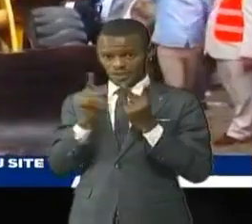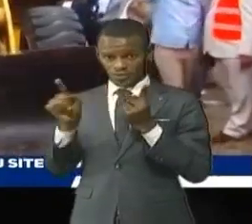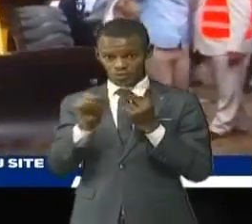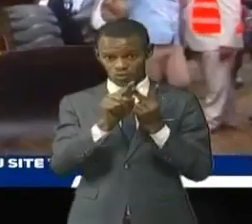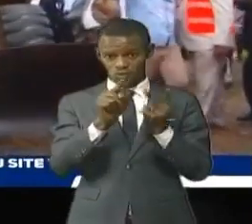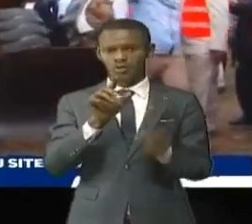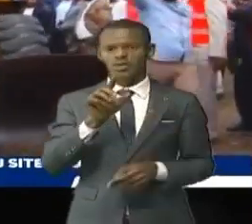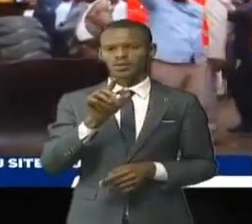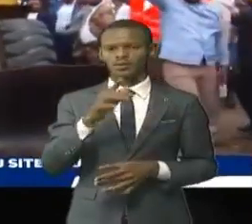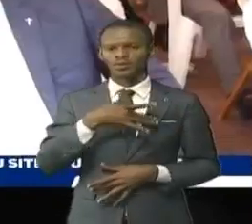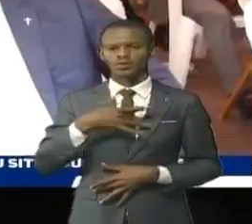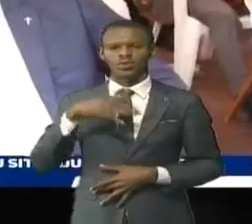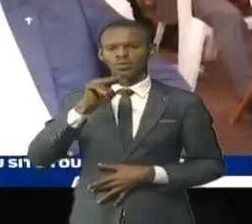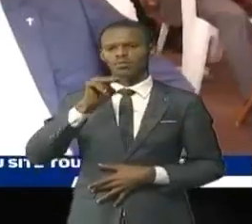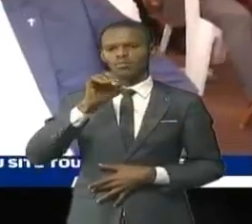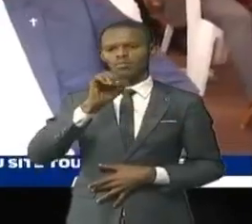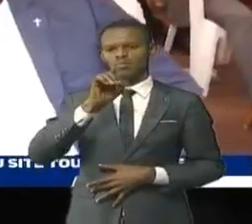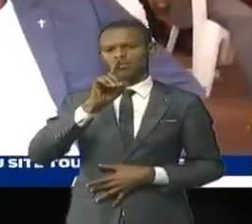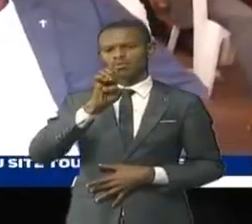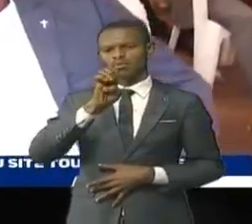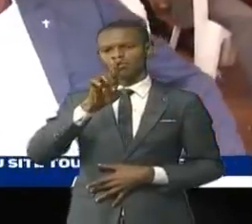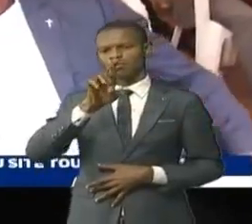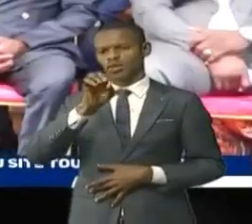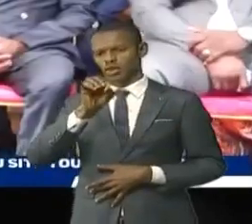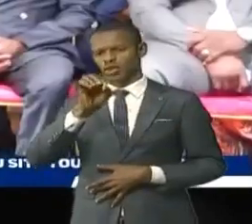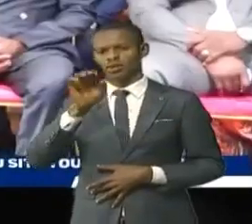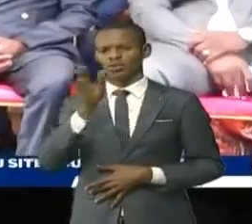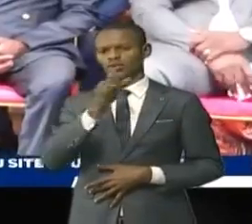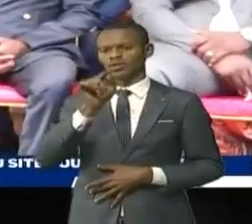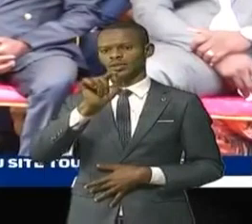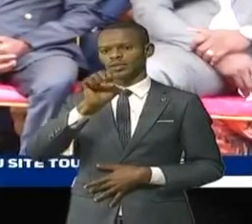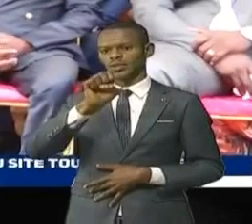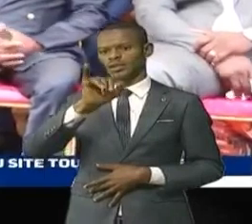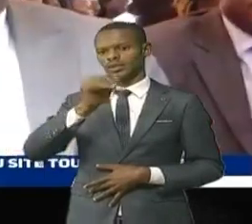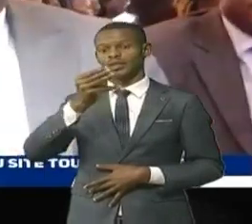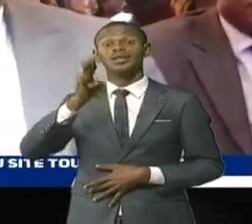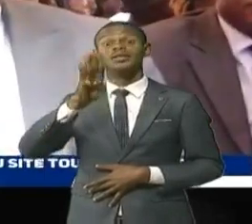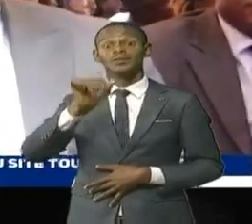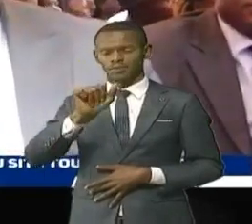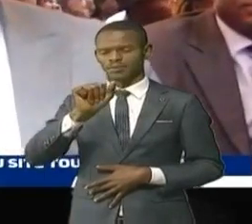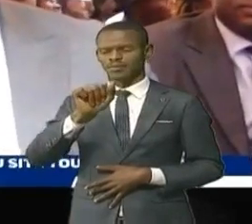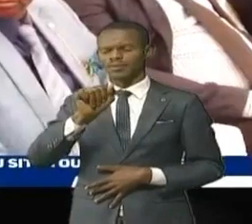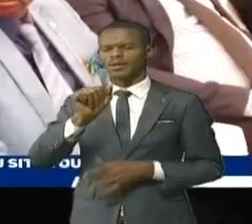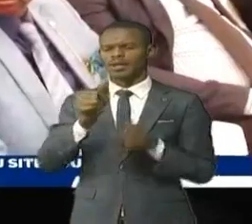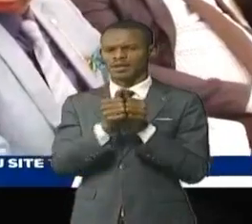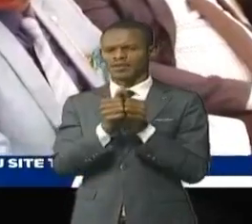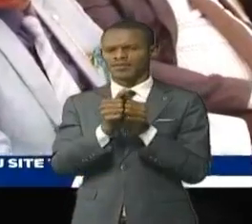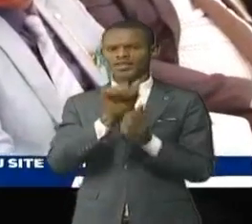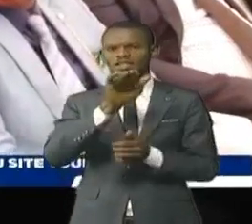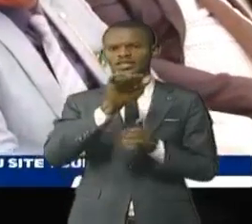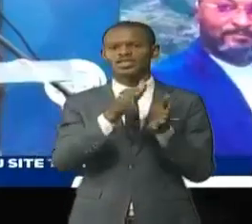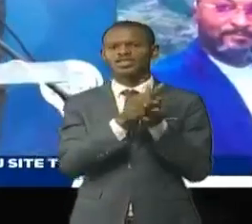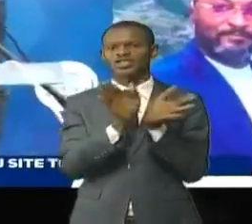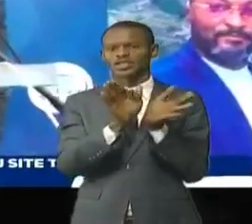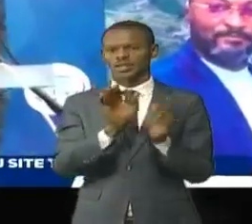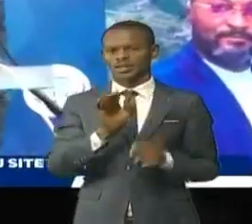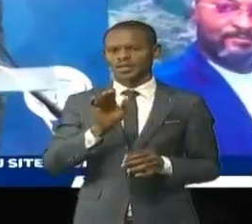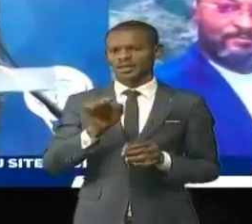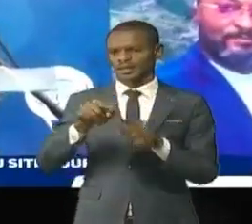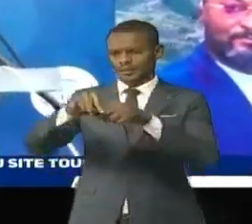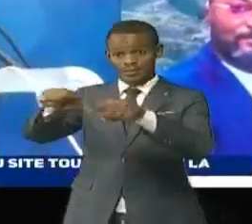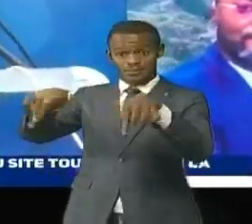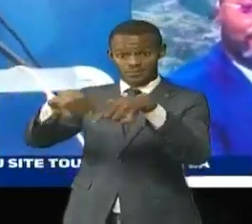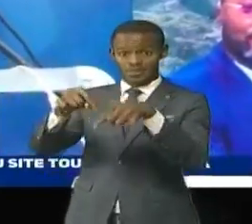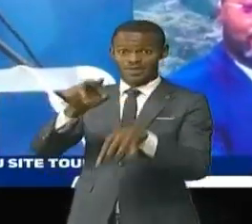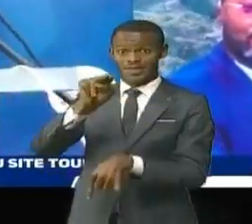la République démocratique du Congo. Bien avant, le directeur général du site touristique de Lancelé, Jésus-Noël Cheke, avait précisé l'assistance sur les